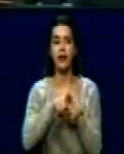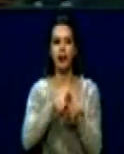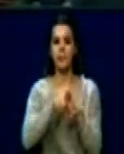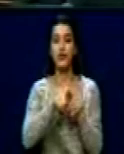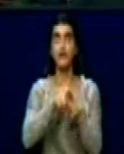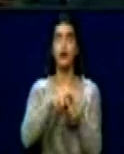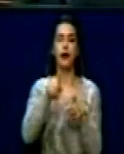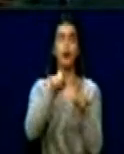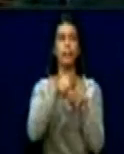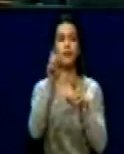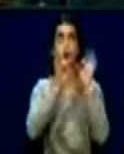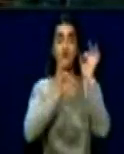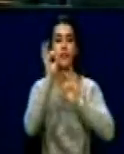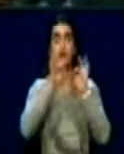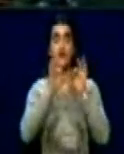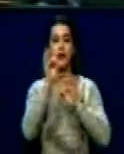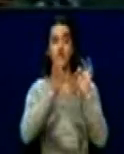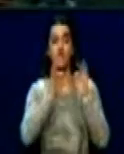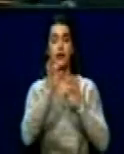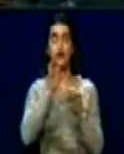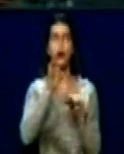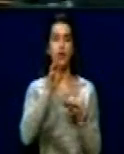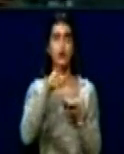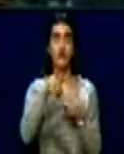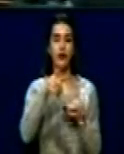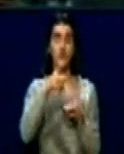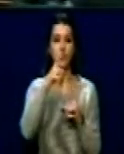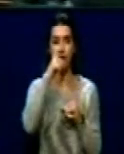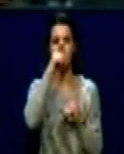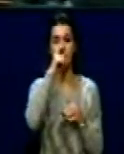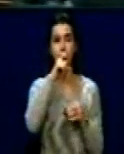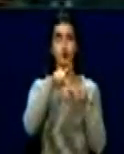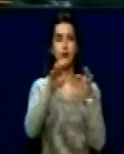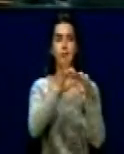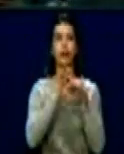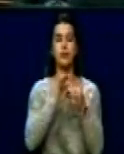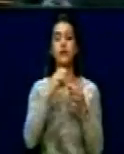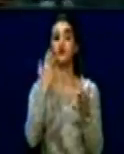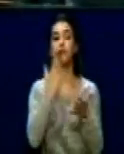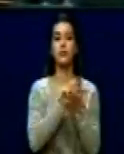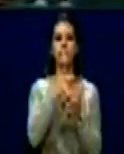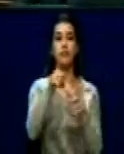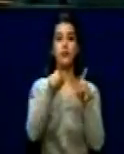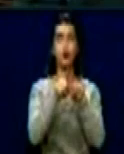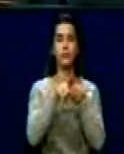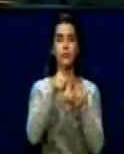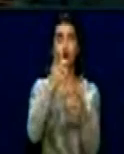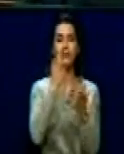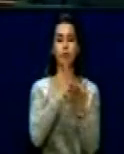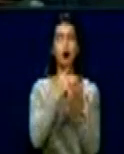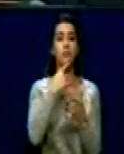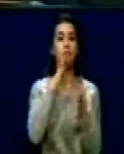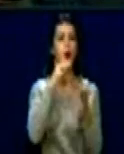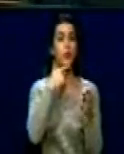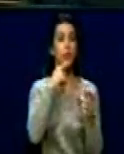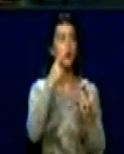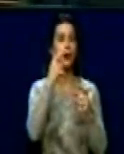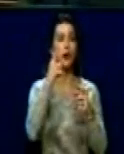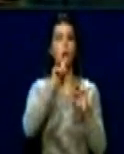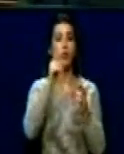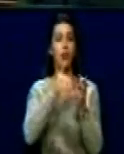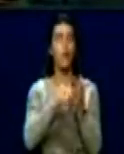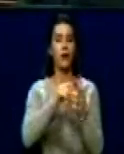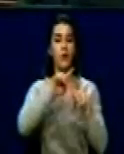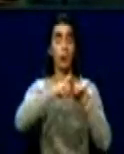do të shfrytëzojmë të njëjtën sasi të thëngjillit, azo mos hyjmë të tjera të feronikle kështu me radhë. Pra ose nuk do të mbledhim të gjitha tantiemat për resurset tona